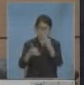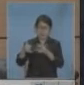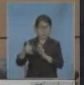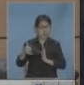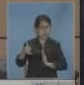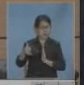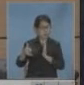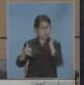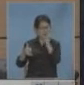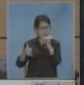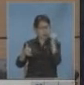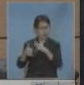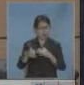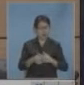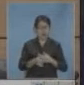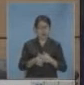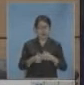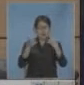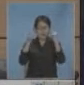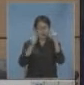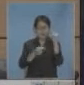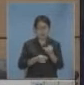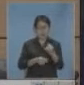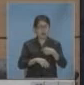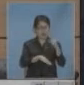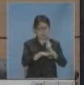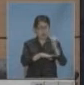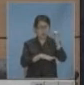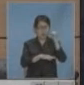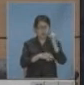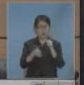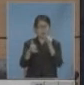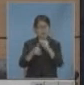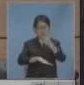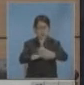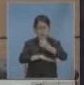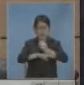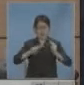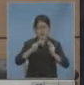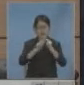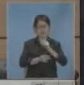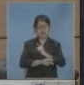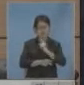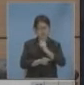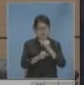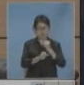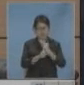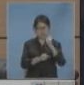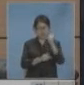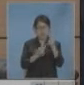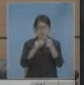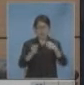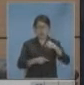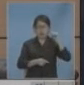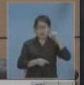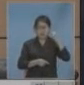กว่าท่านประธานครับนี่คือความรับผิดชอบของคนที่เป็นรัฐมนตรีแต่ผมไม่เข้าใจว่าท่านนายกรั